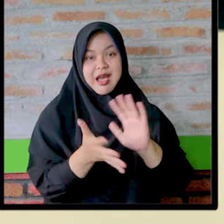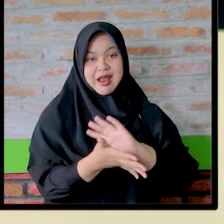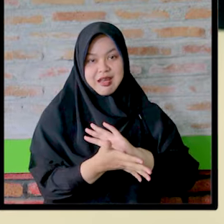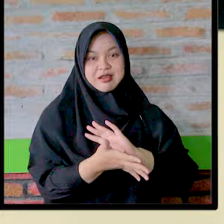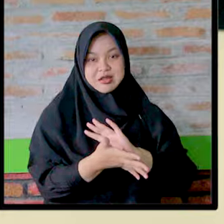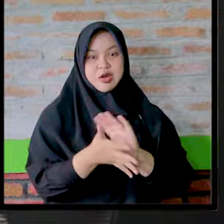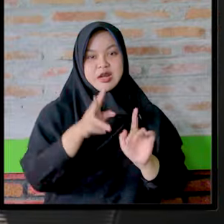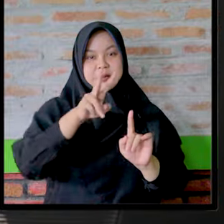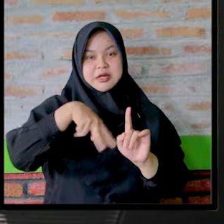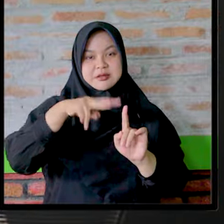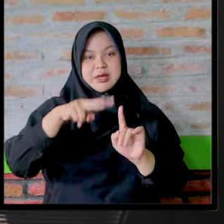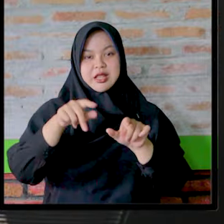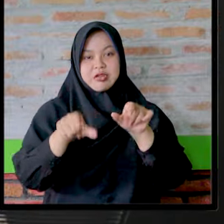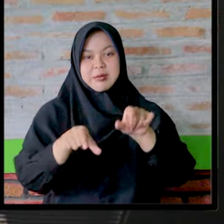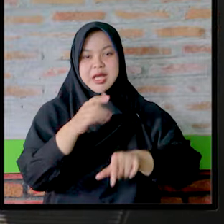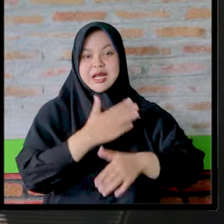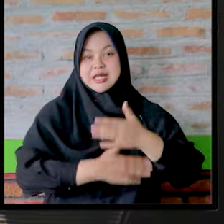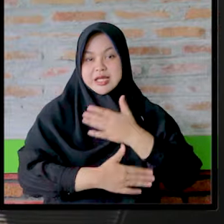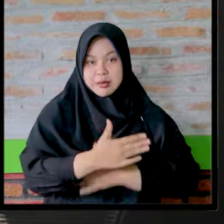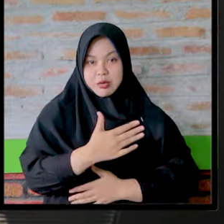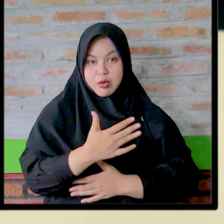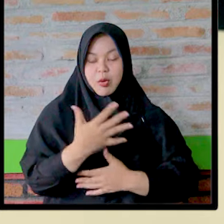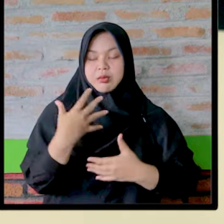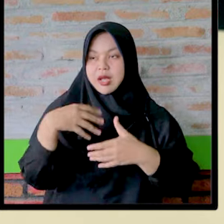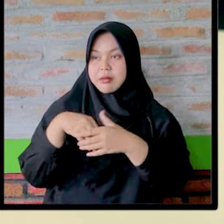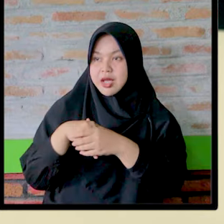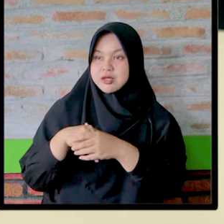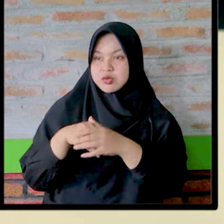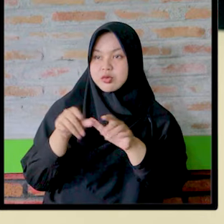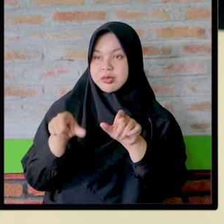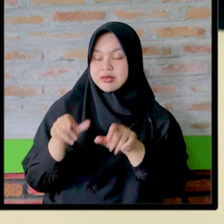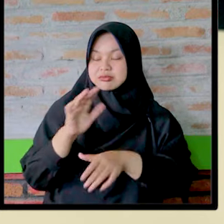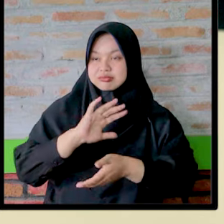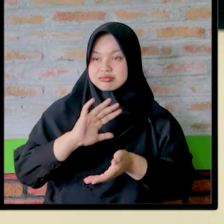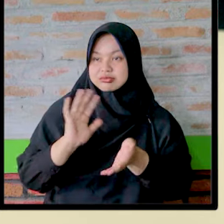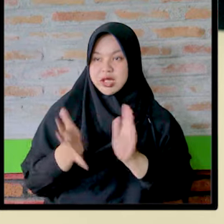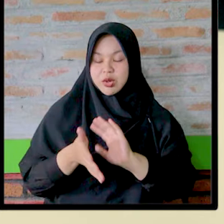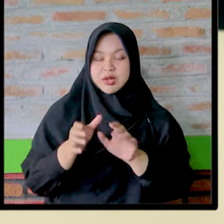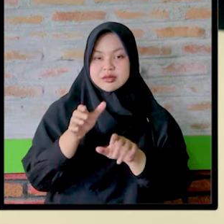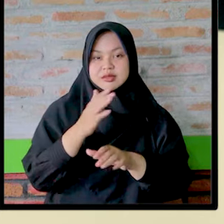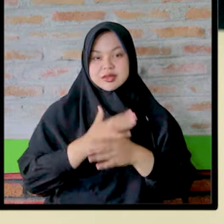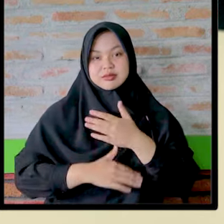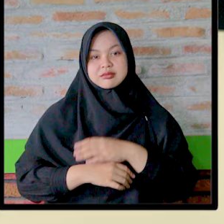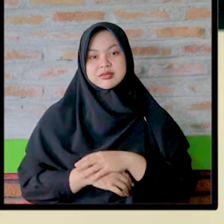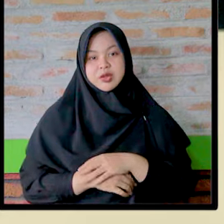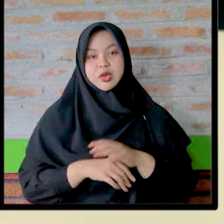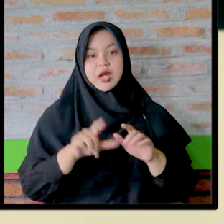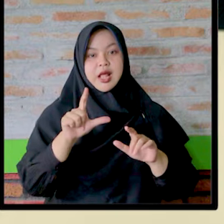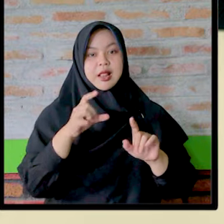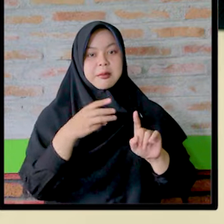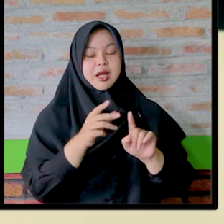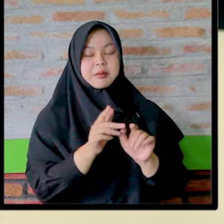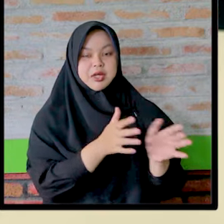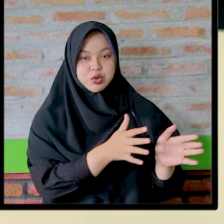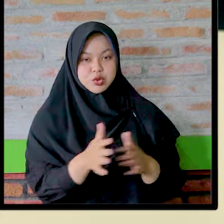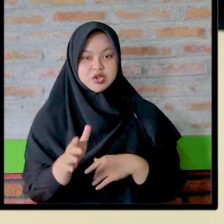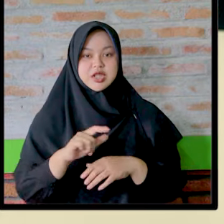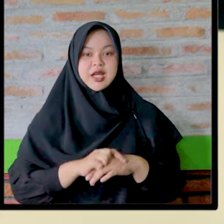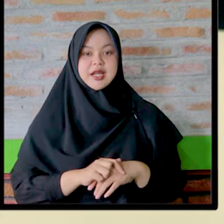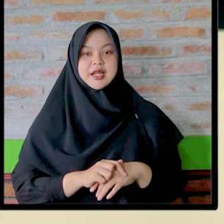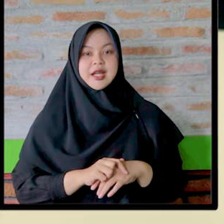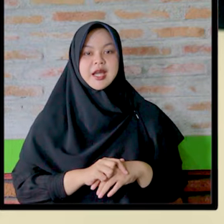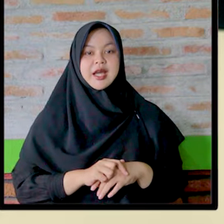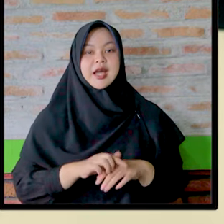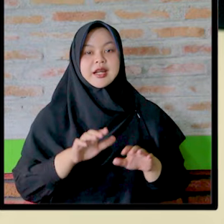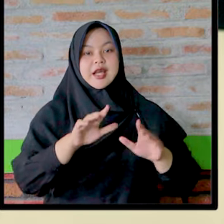disabilitas oh masuk ke kebencanaan juga ya Bu ya llhpb itu lembaga bencana kemudian lsbo lembaga seni budaya dan